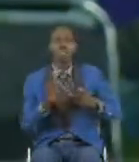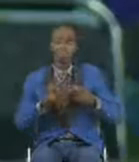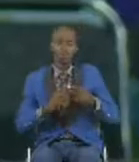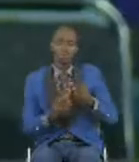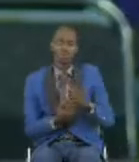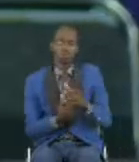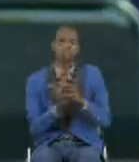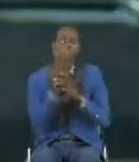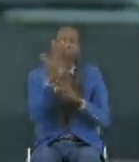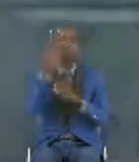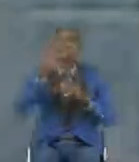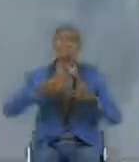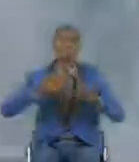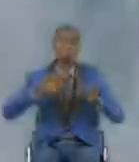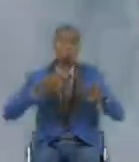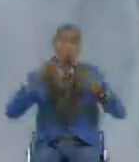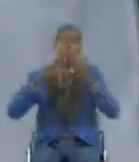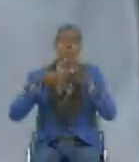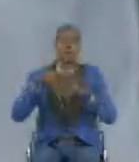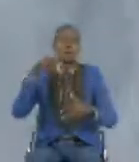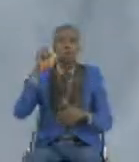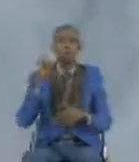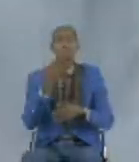pour que tu ailles plus haut